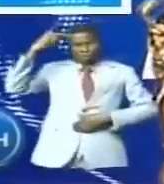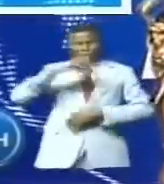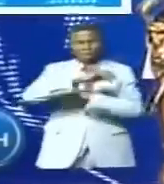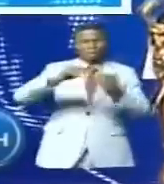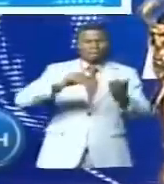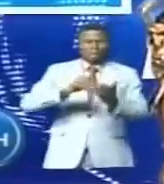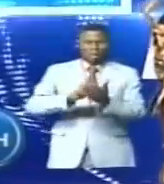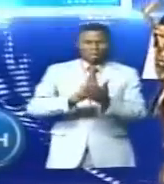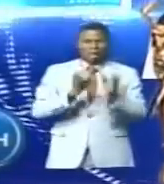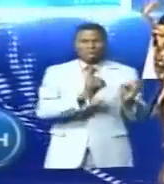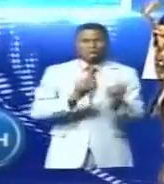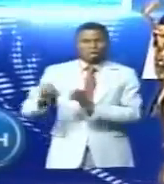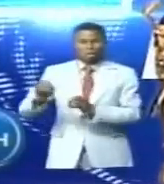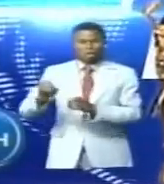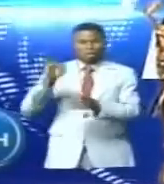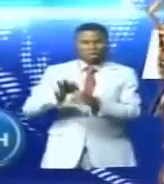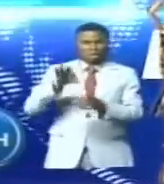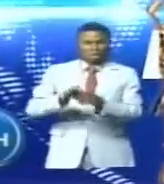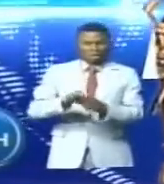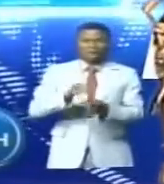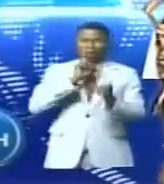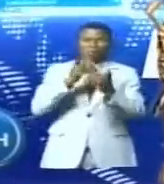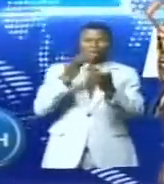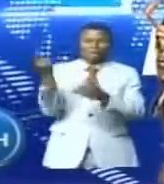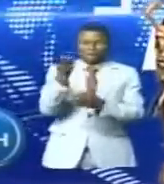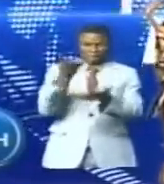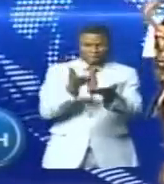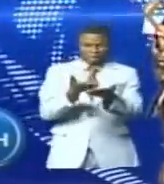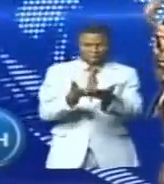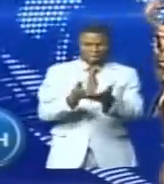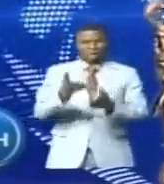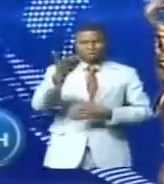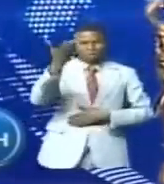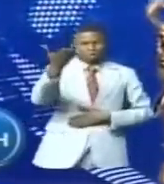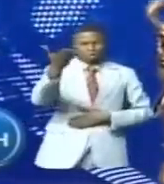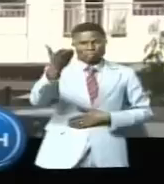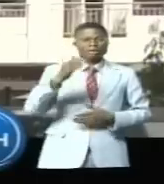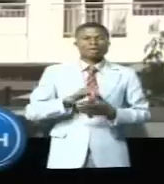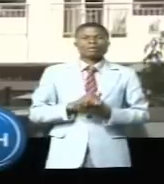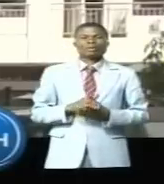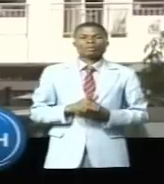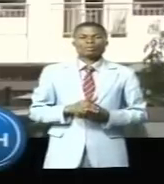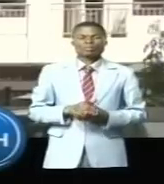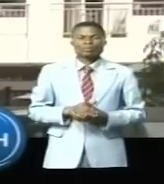Centre. L'organisation des élections était au cœur des discussions. Titi Samba, Hervé Mpoudi.